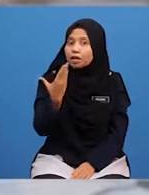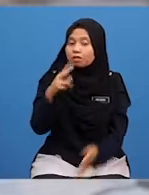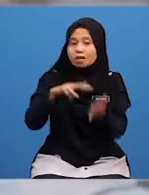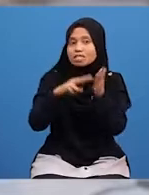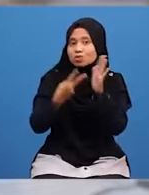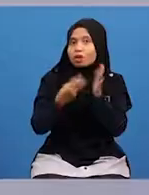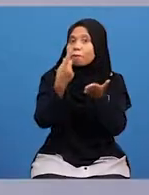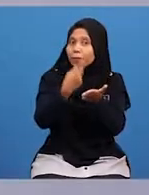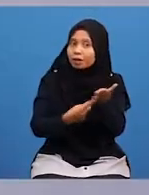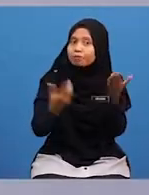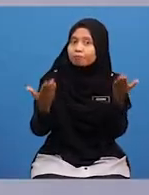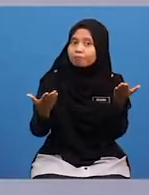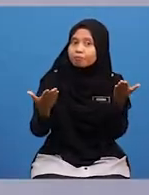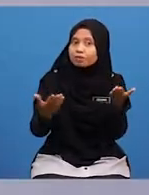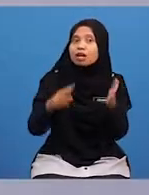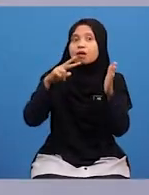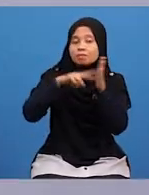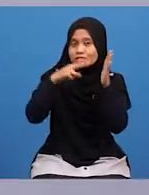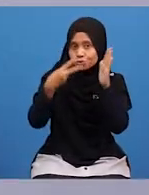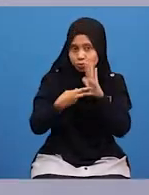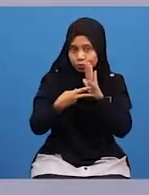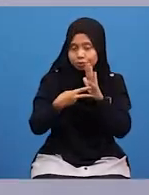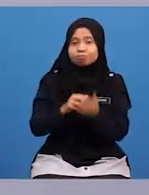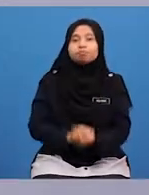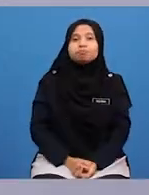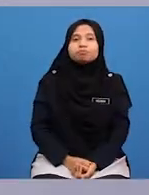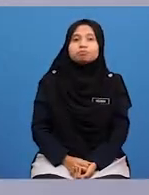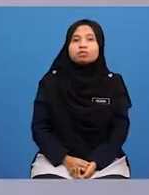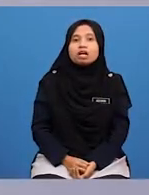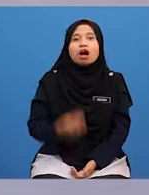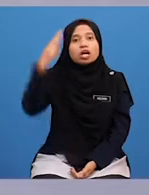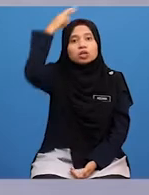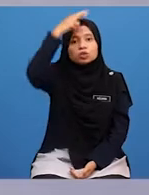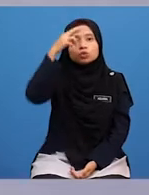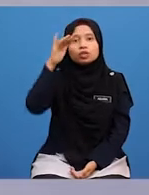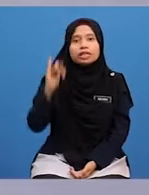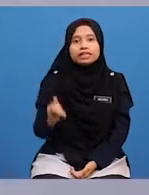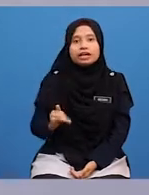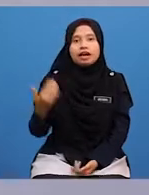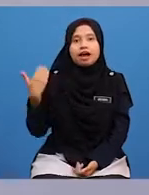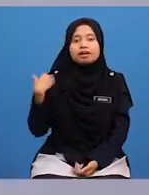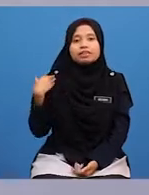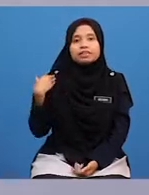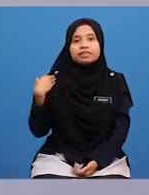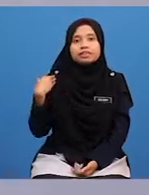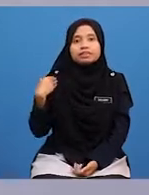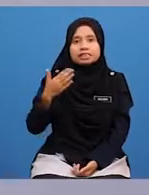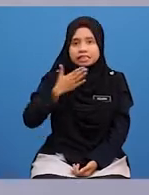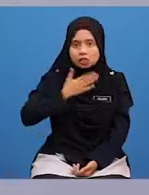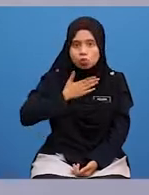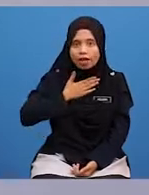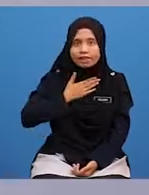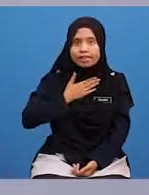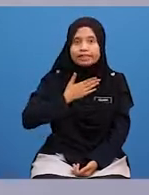rasul-rasul tersebut? Rasul ulul azmi bermaksud Rasul yang mempunyai kecekalan